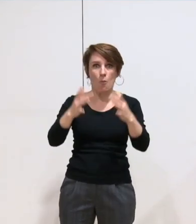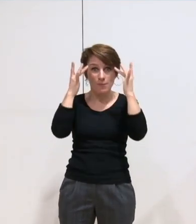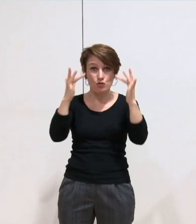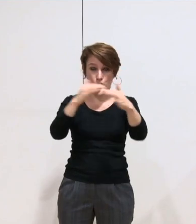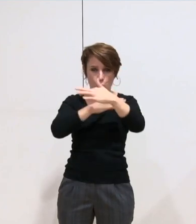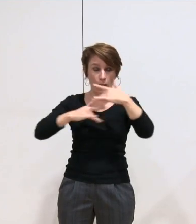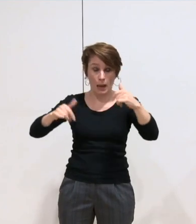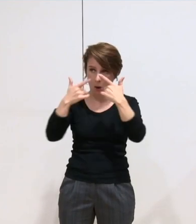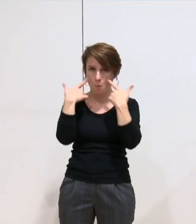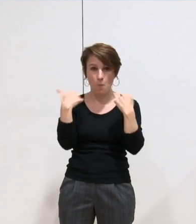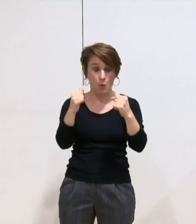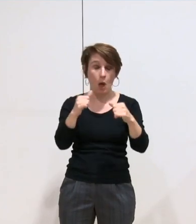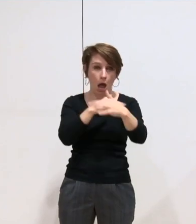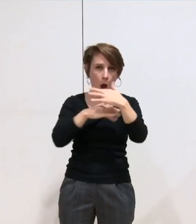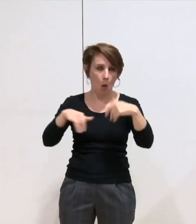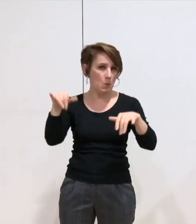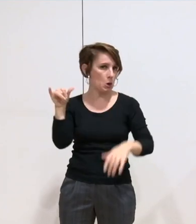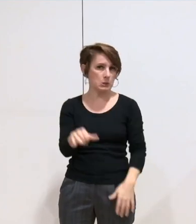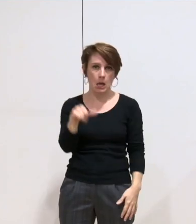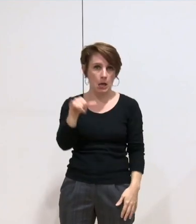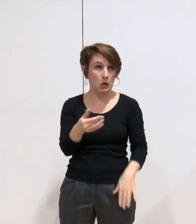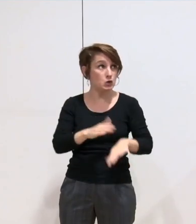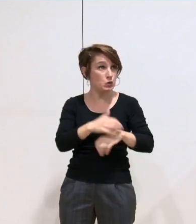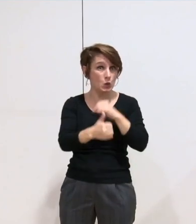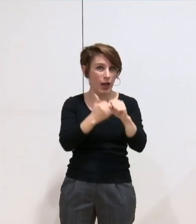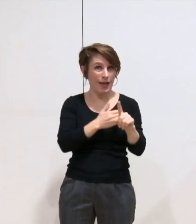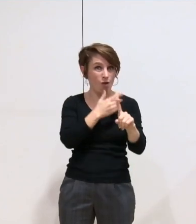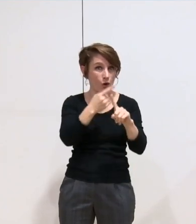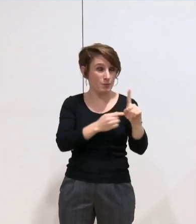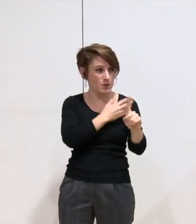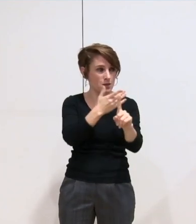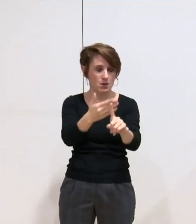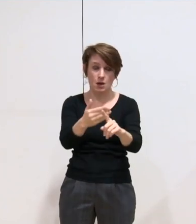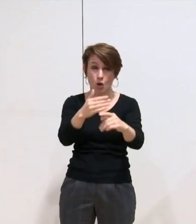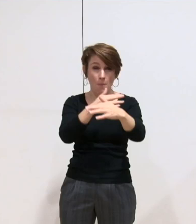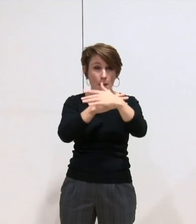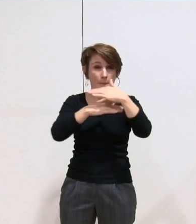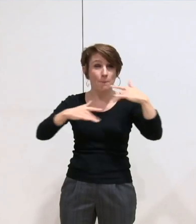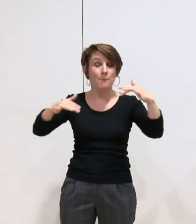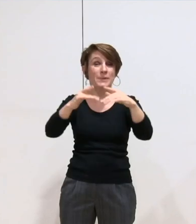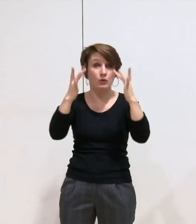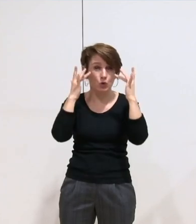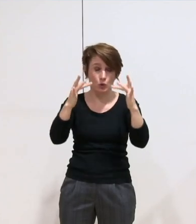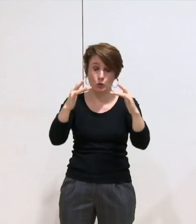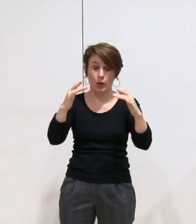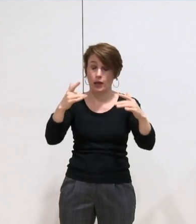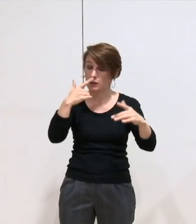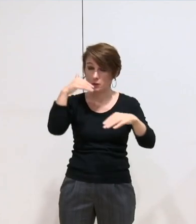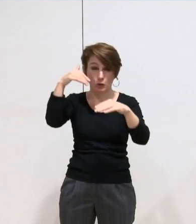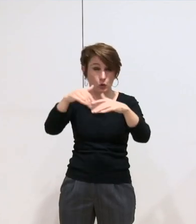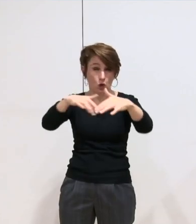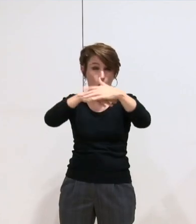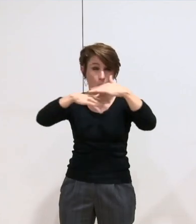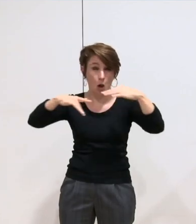est éclatant en un an et demi. Personne ici, et puisque Madame Bernard, vous faisiez état du Rio, j'ai bien connu ce